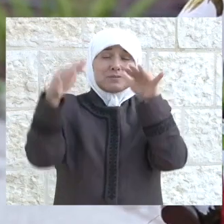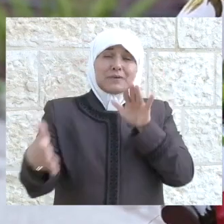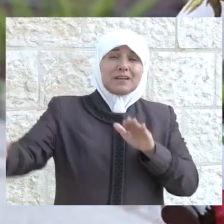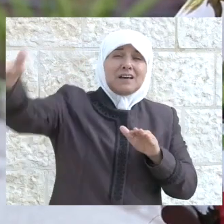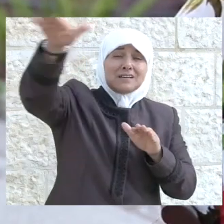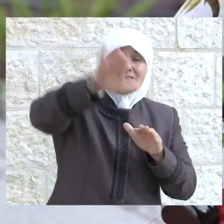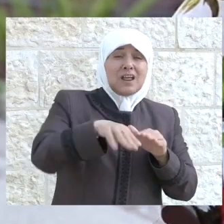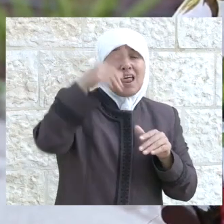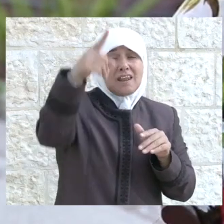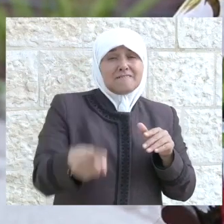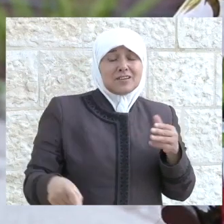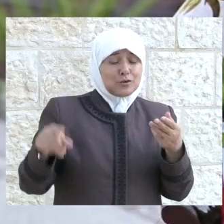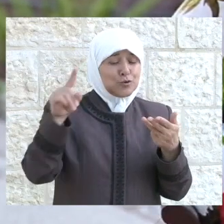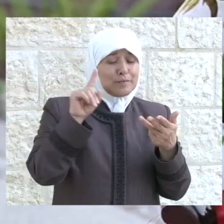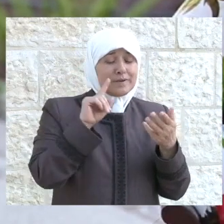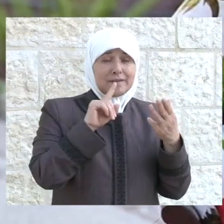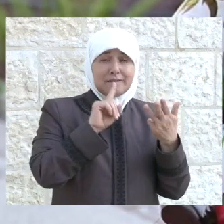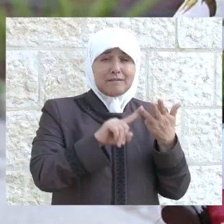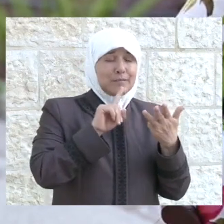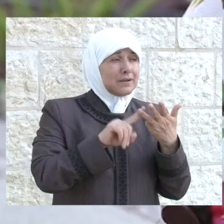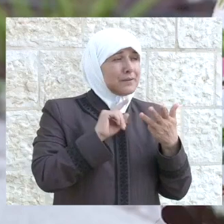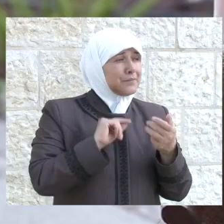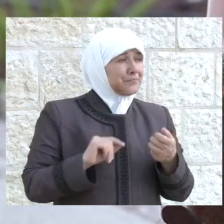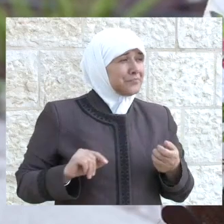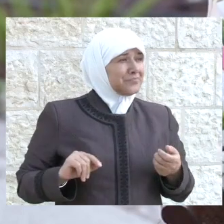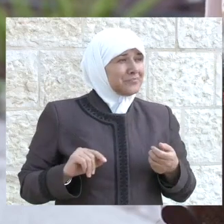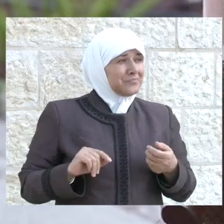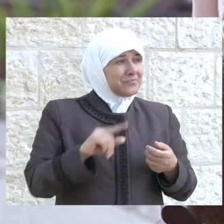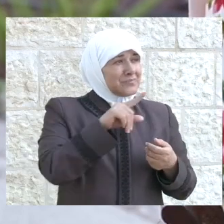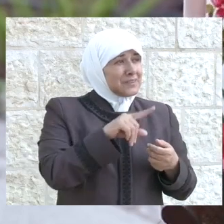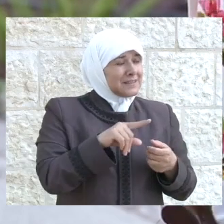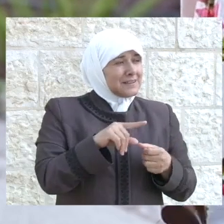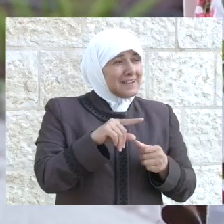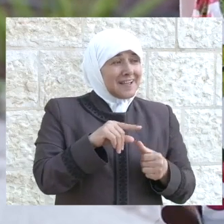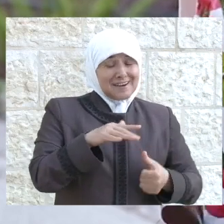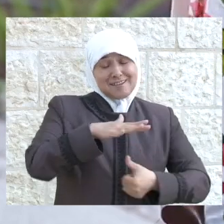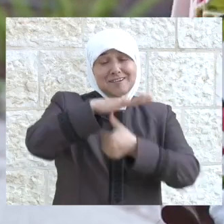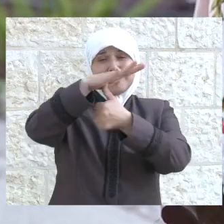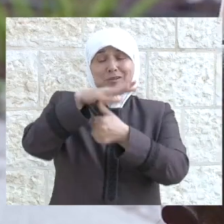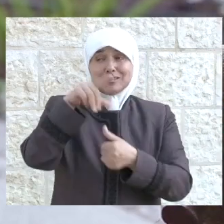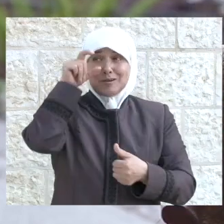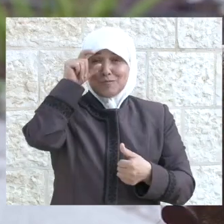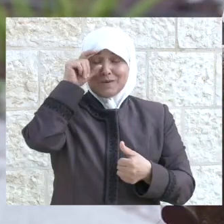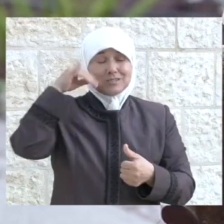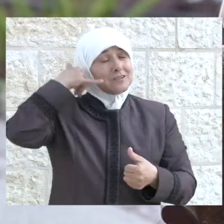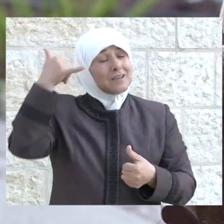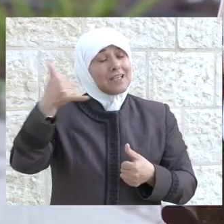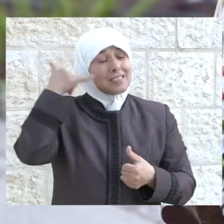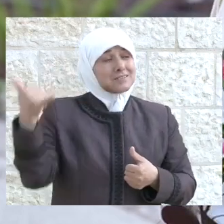ففي اليوم الرابع بتذكر إنه مكتب الرئاسي الرئيس أبو مازن اتصل فينا،